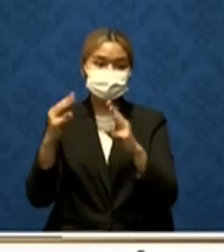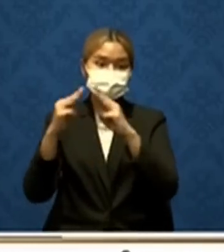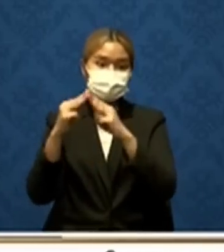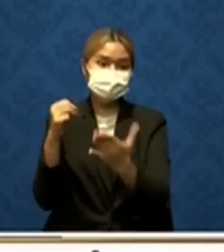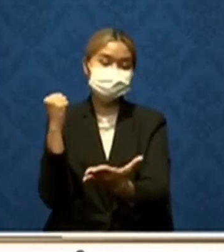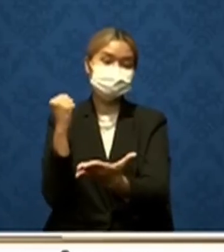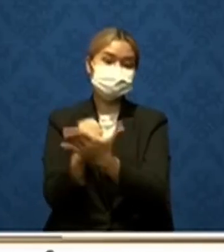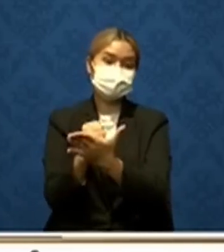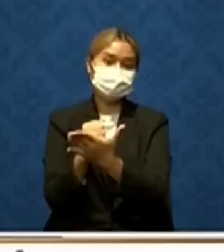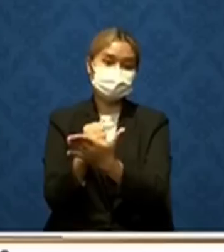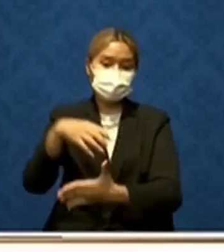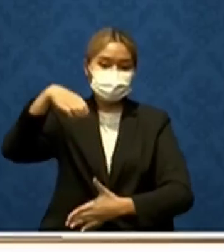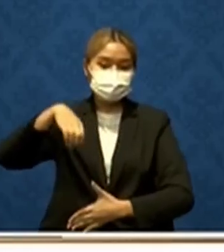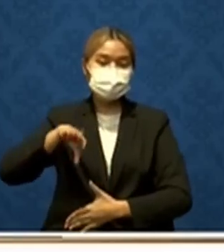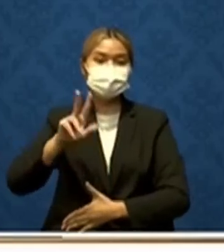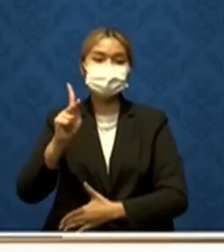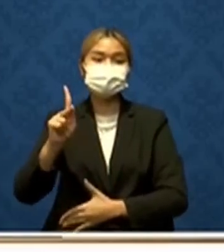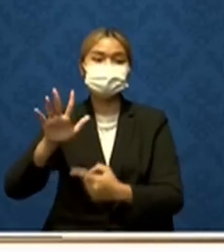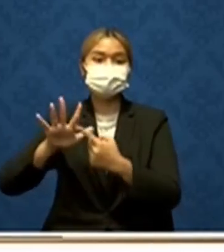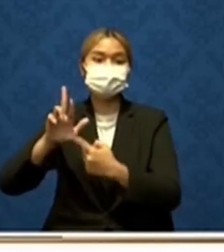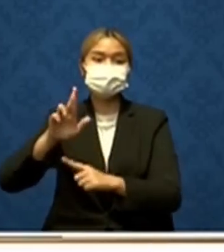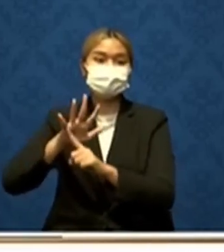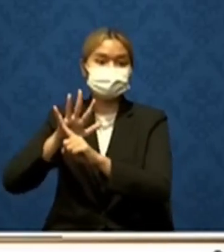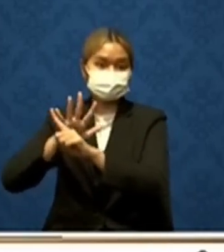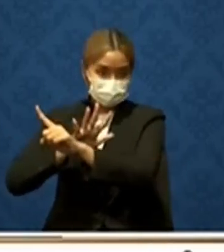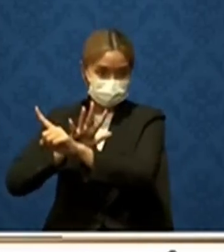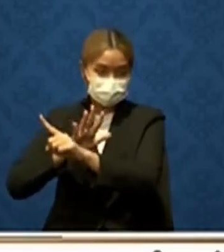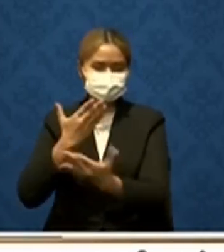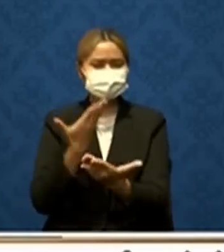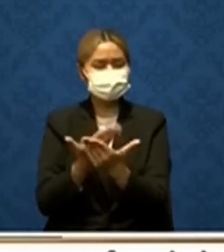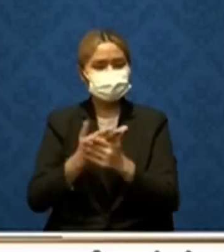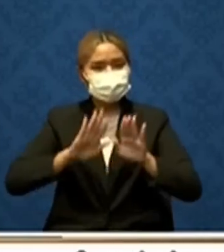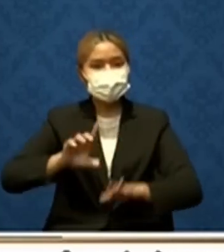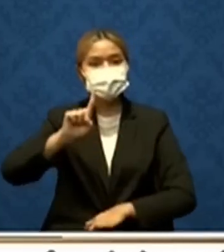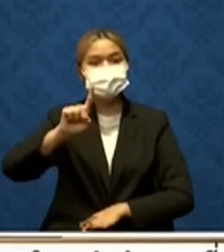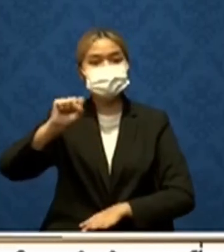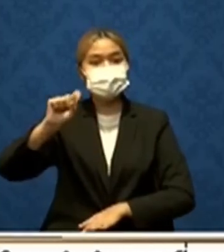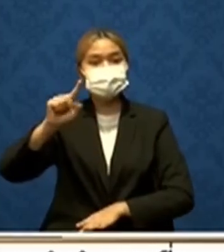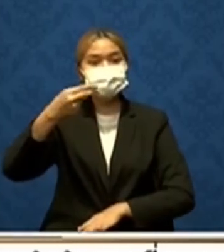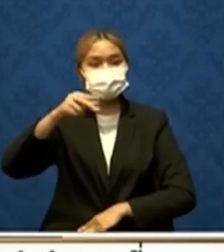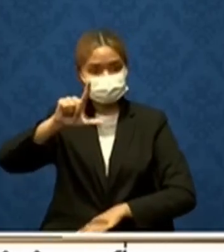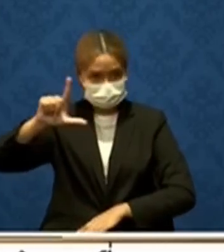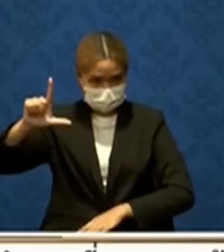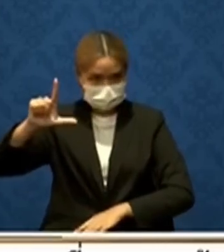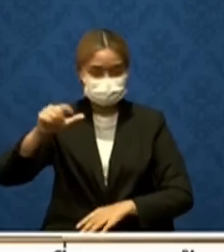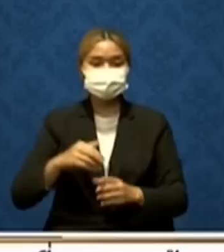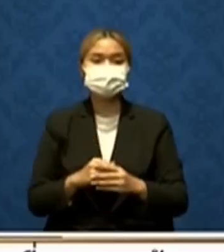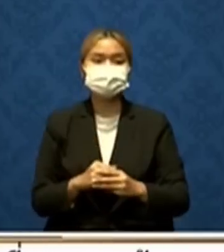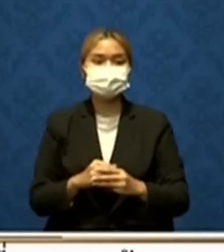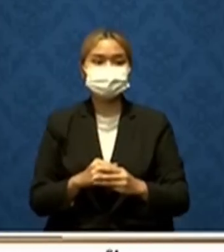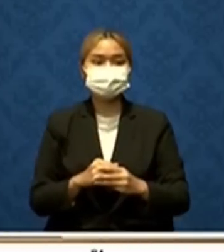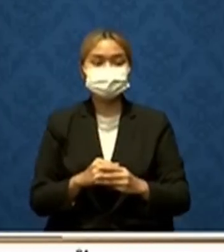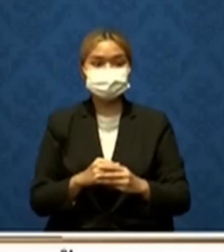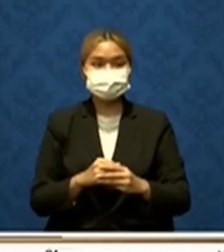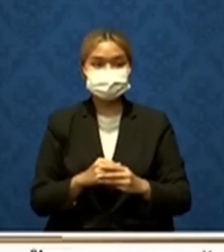กับบริษัทการ์เดียน Gloveหนึ่งแสนหนึ่งหมื่นล้านโดยประมาณค่ะเพื่อจะได้เป็นเงื่อนไข